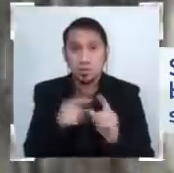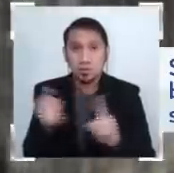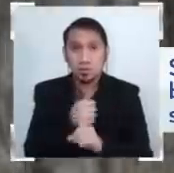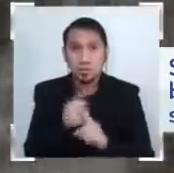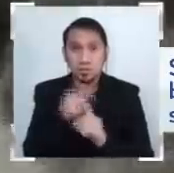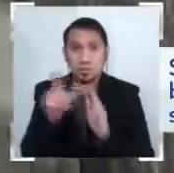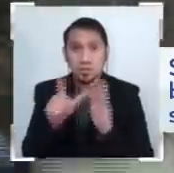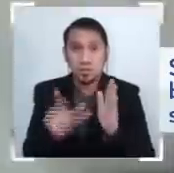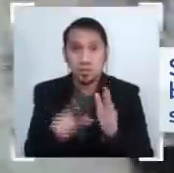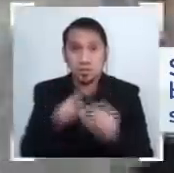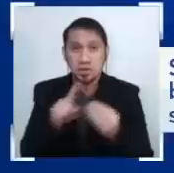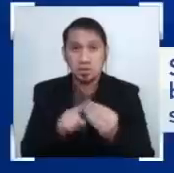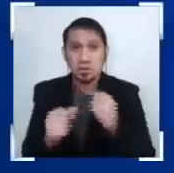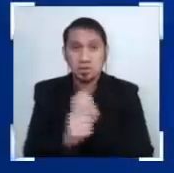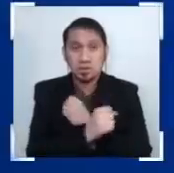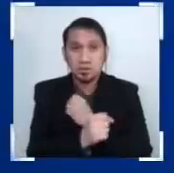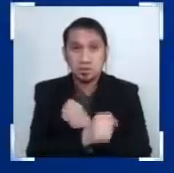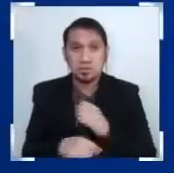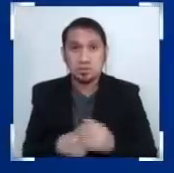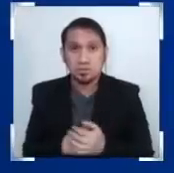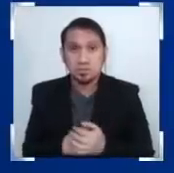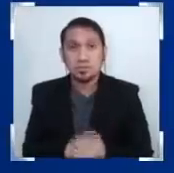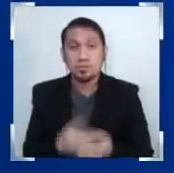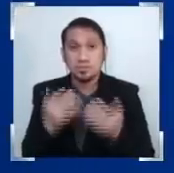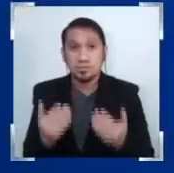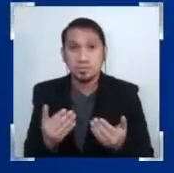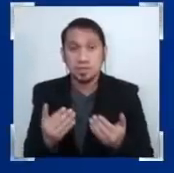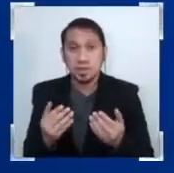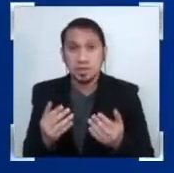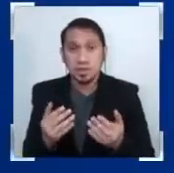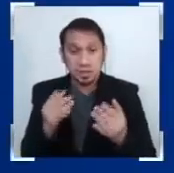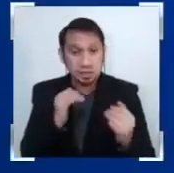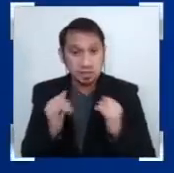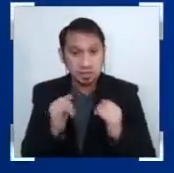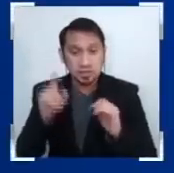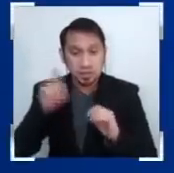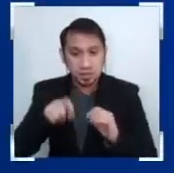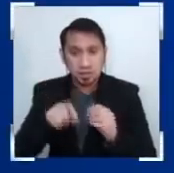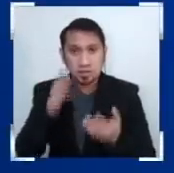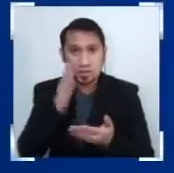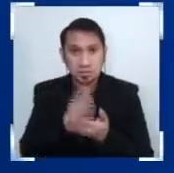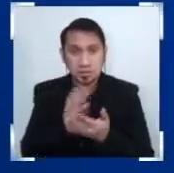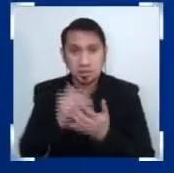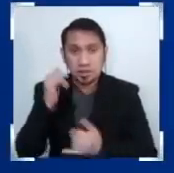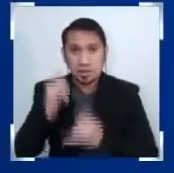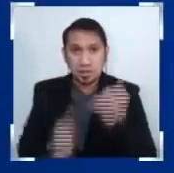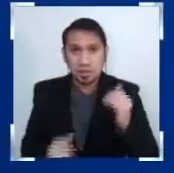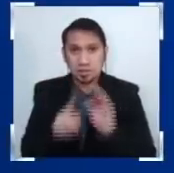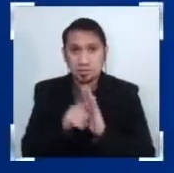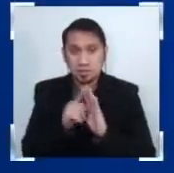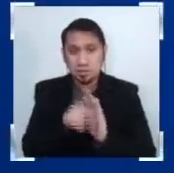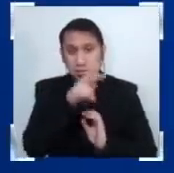kaugnay sa substitution of candidates. Sa isang pahayag, sinabi niyang dapat matigil na ang aniyay last-minute party hopping or